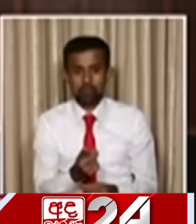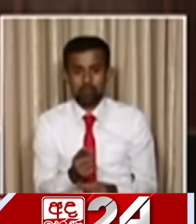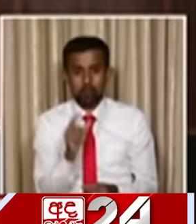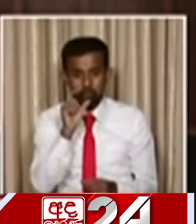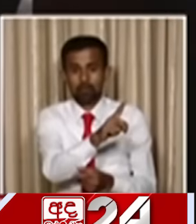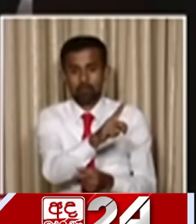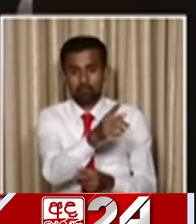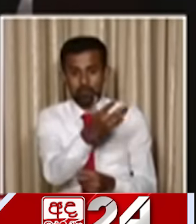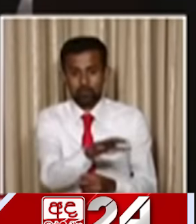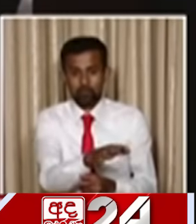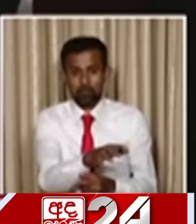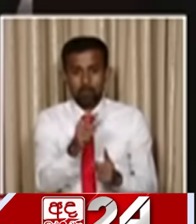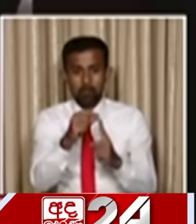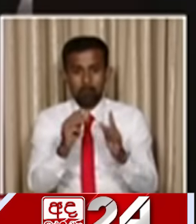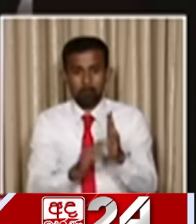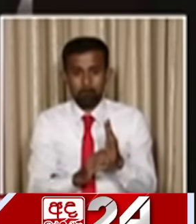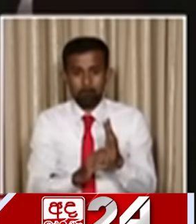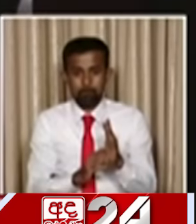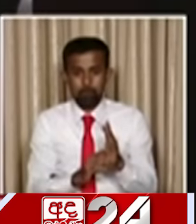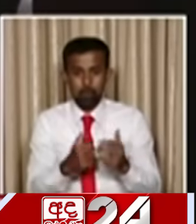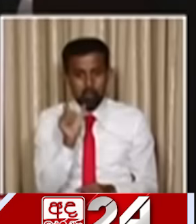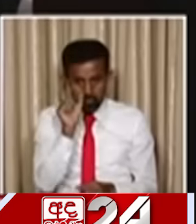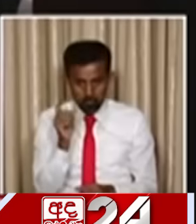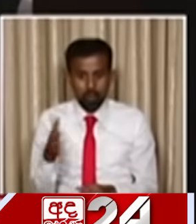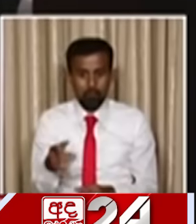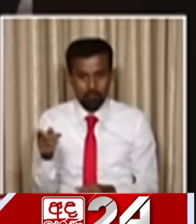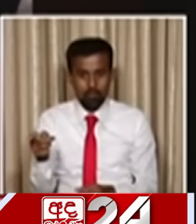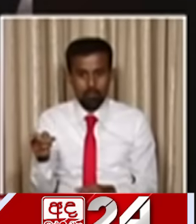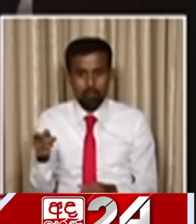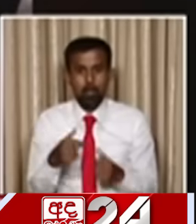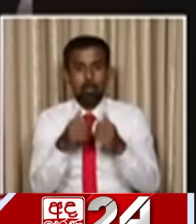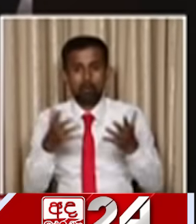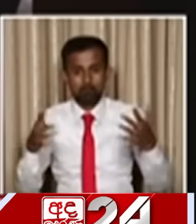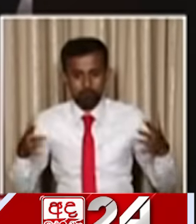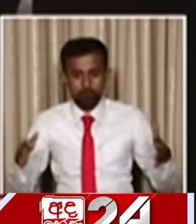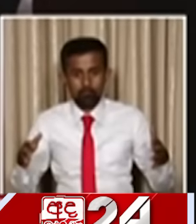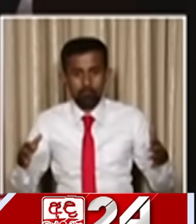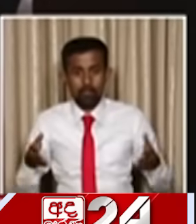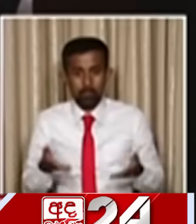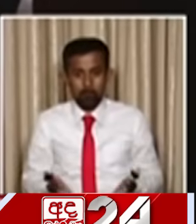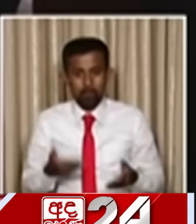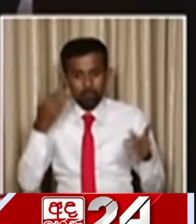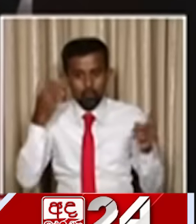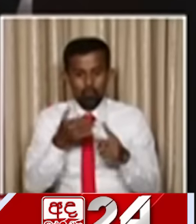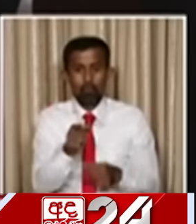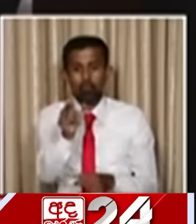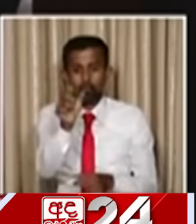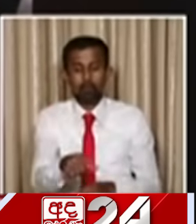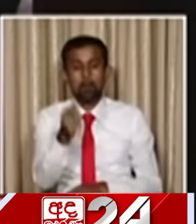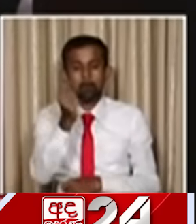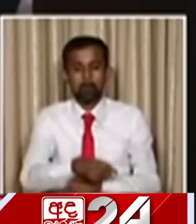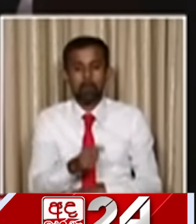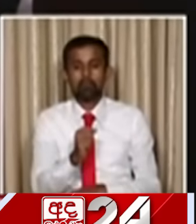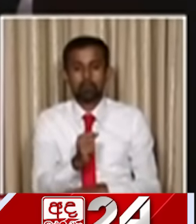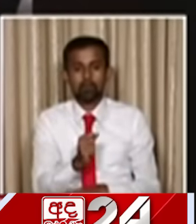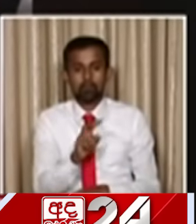පරීක්ෂණයක් කොහොමද කරනවා? අග්‍රාමාත්‍යවරයාත් මේ ඔක්කොම බලාගෙන ඉඳිද්දි මේ ඔක්කොම දේ සිද්ධ වුණේ මේ පිළිබඳව මොකද්ද ඔබතුමා ගන්න පියවර?